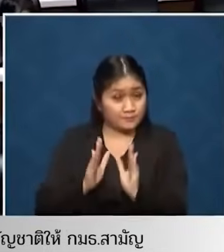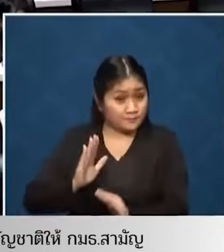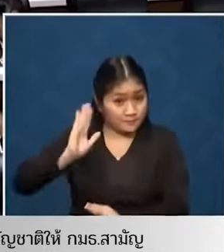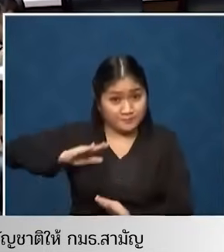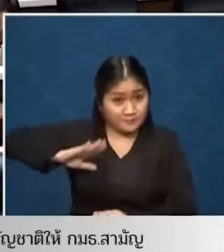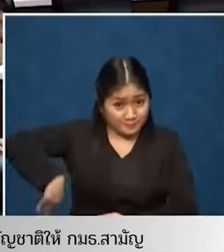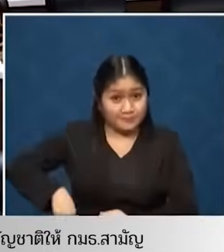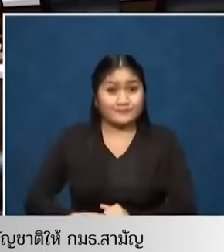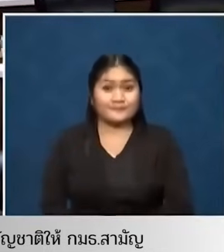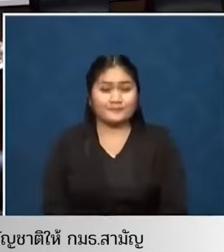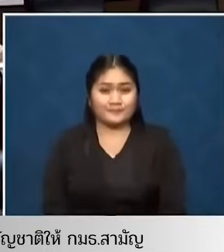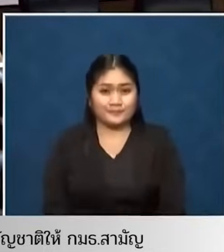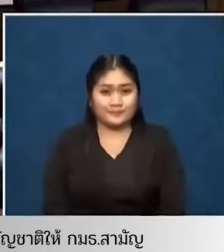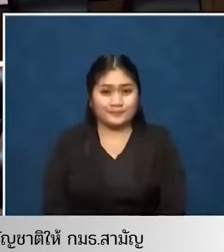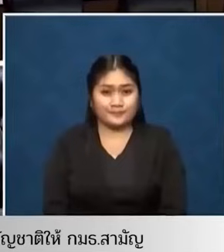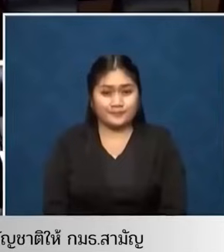ครับ